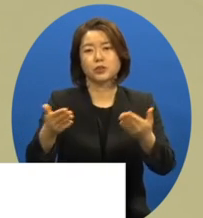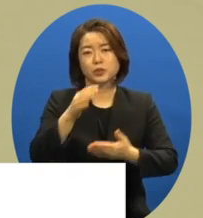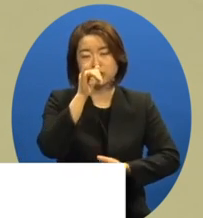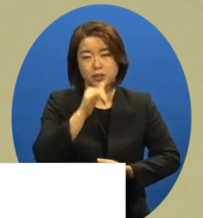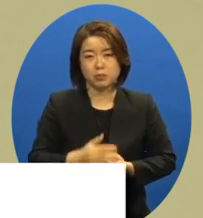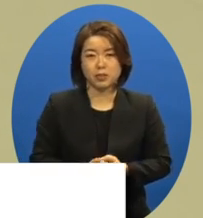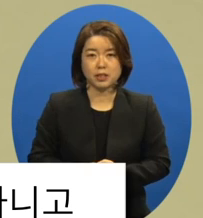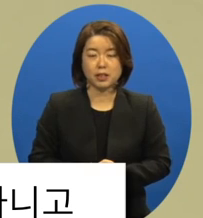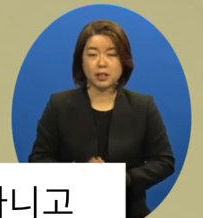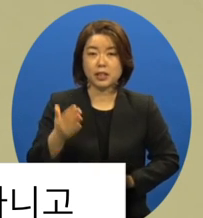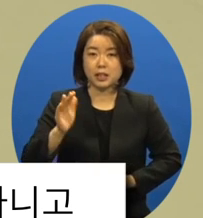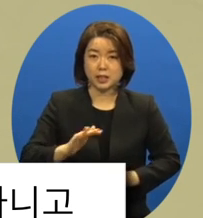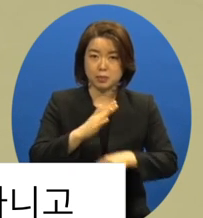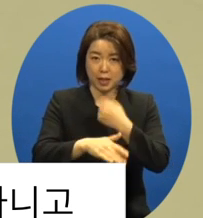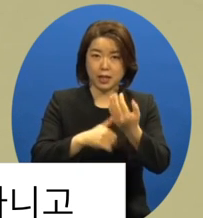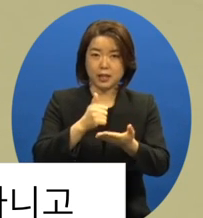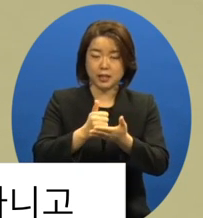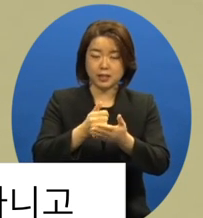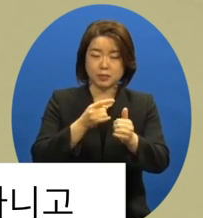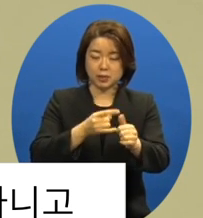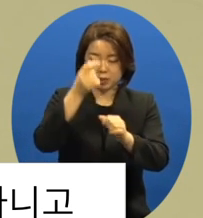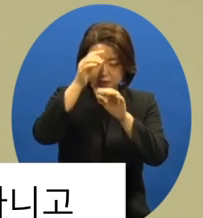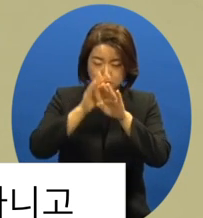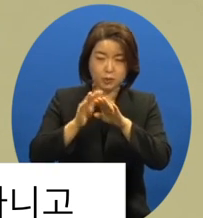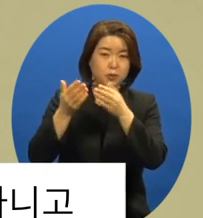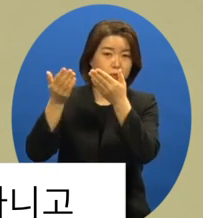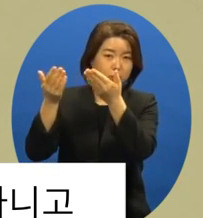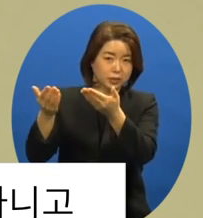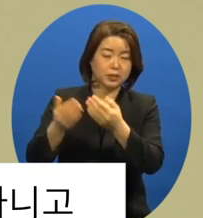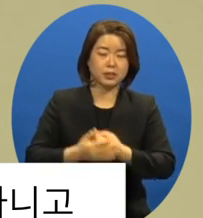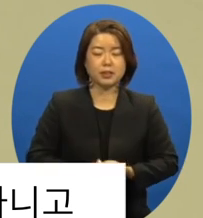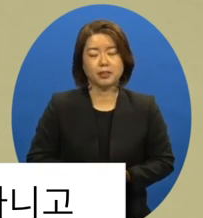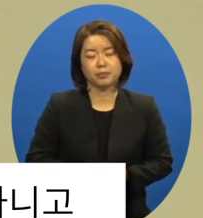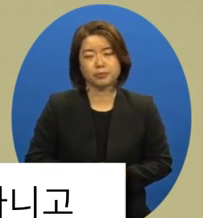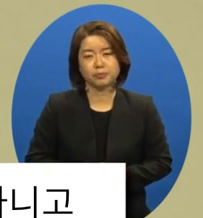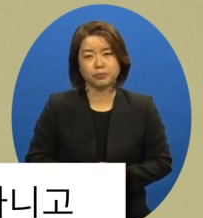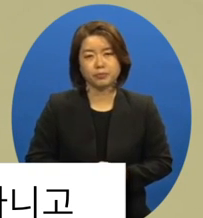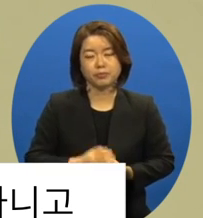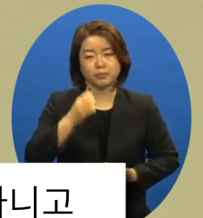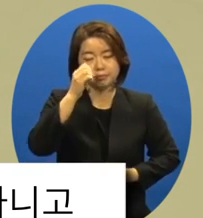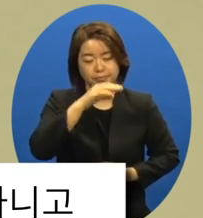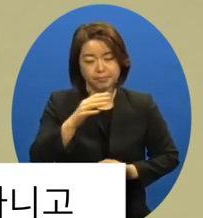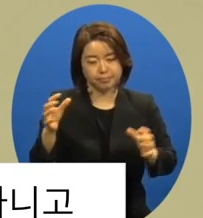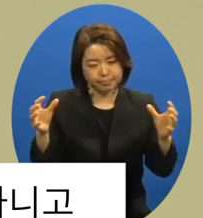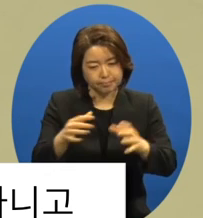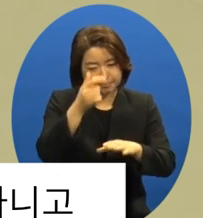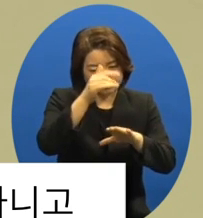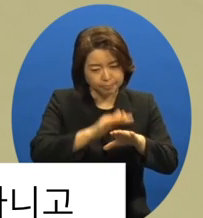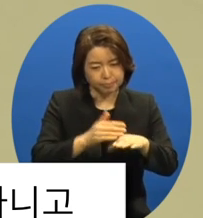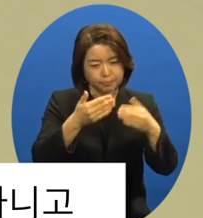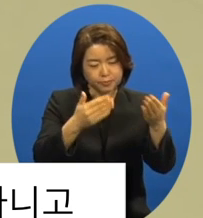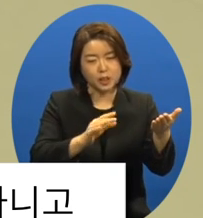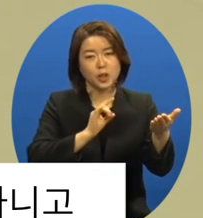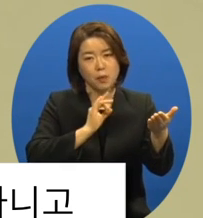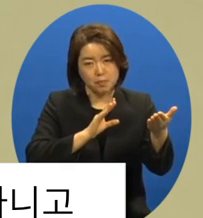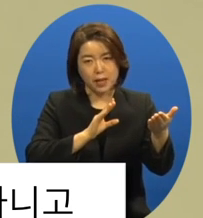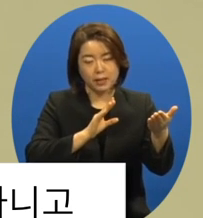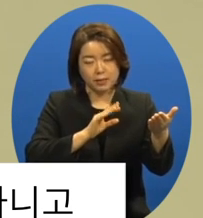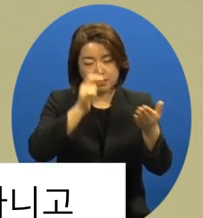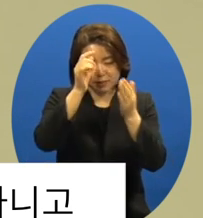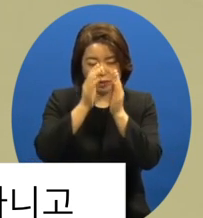하나님께 기도하면서 그저 우리가 단순히 모여서 예배하는 것만을 기도할 게